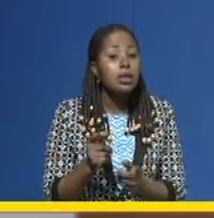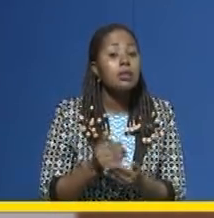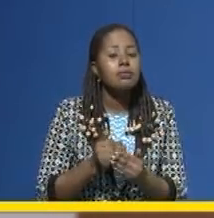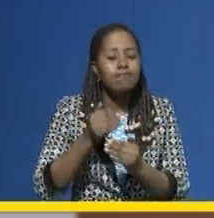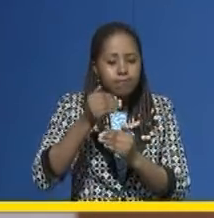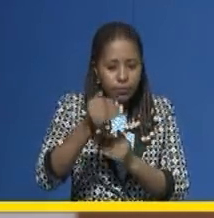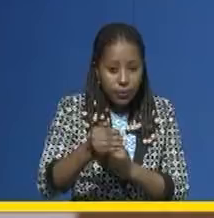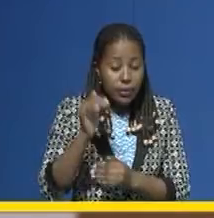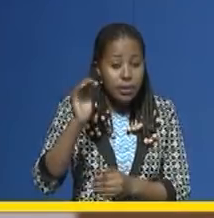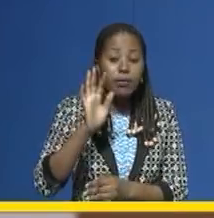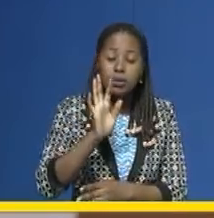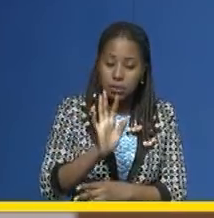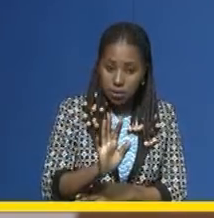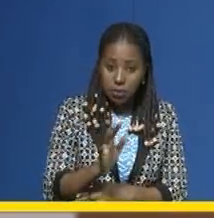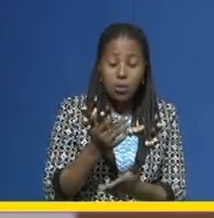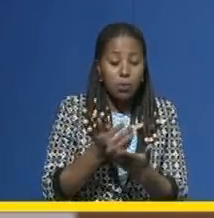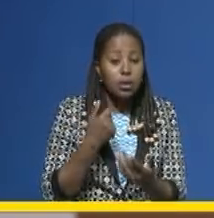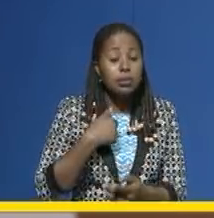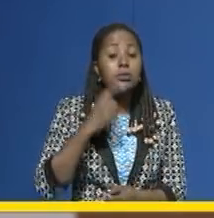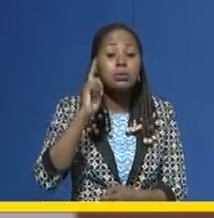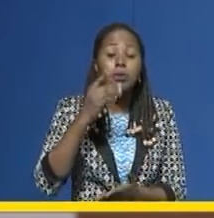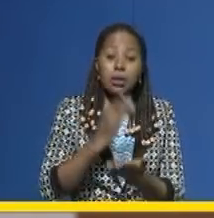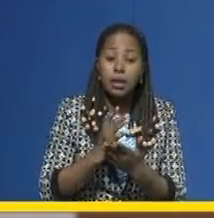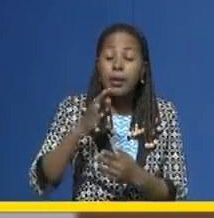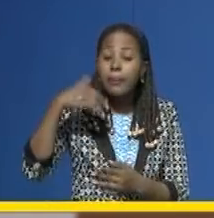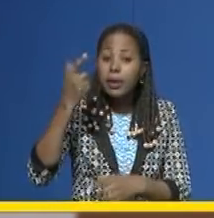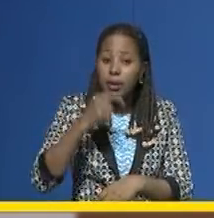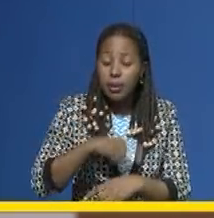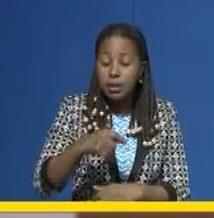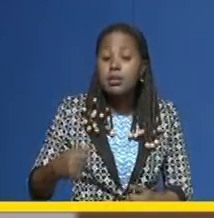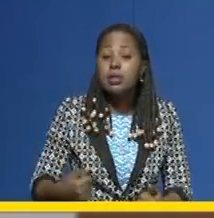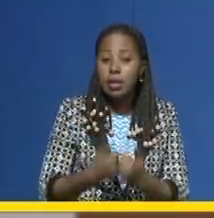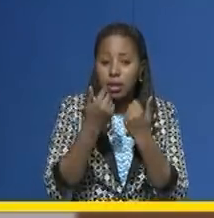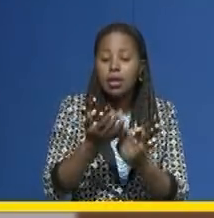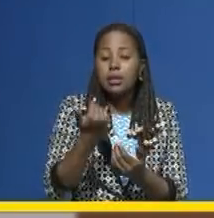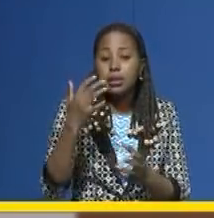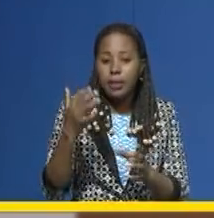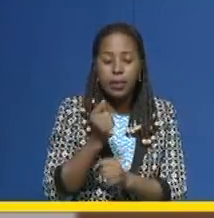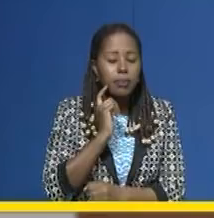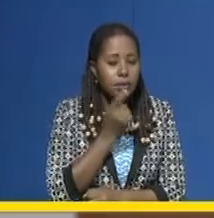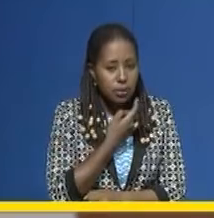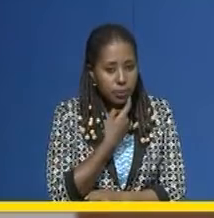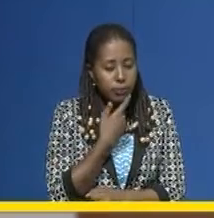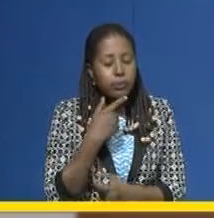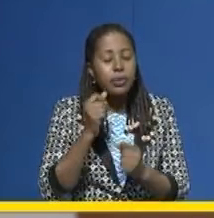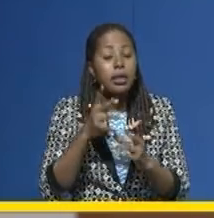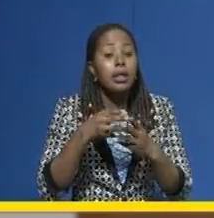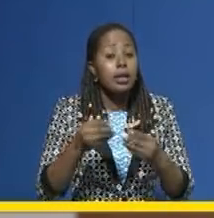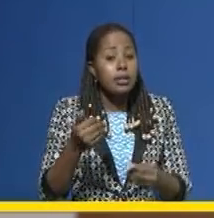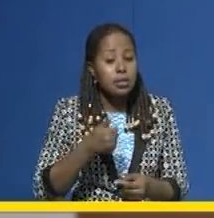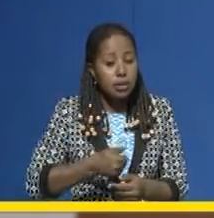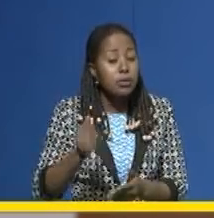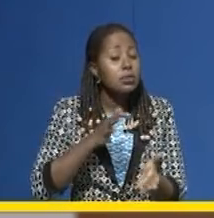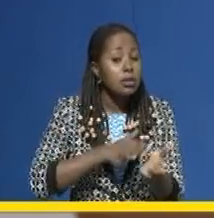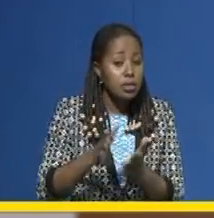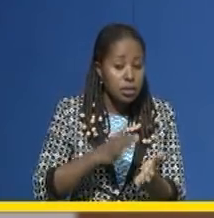wasogeze mbele safari zao, kwa sababu tunauhakika kwamba baada ya muda janga hili linaweza likawa limepata majibu. Lakini athari zenyewe